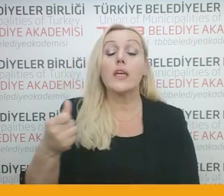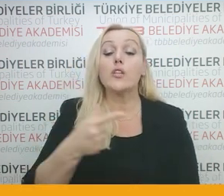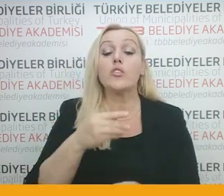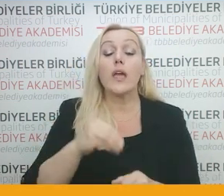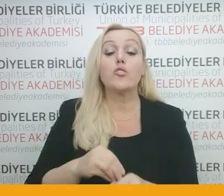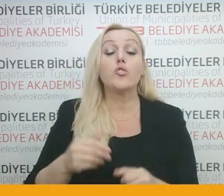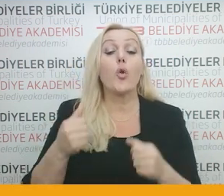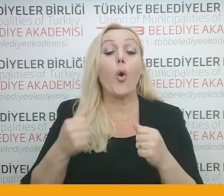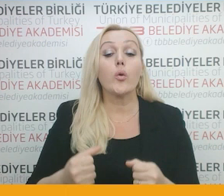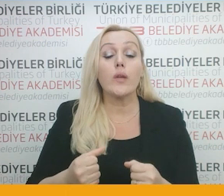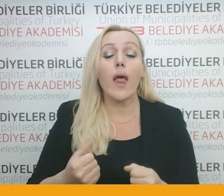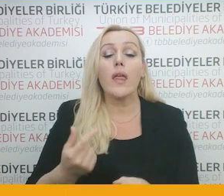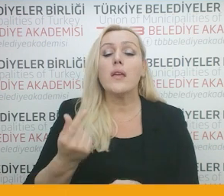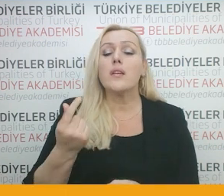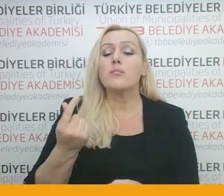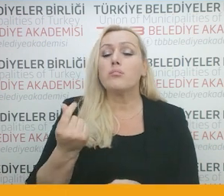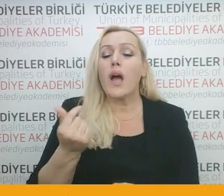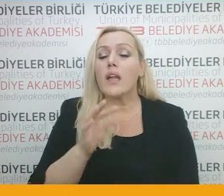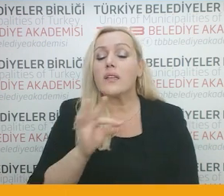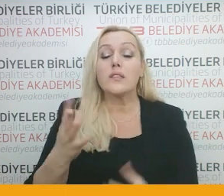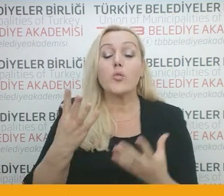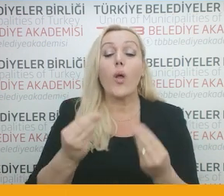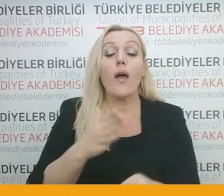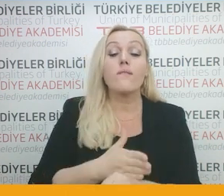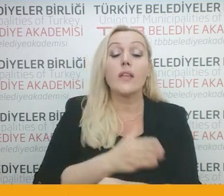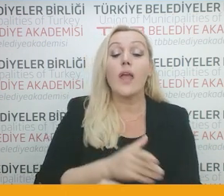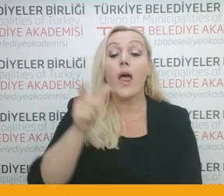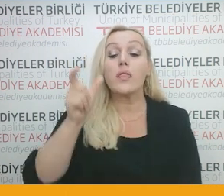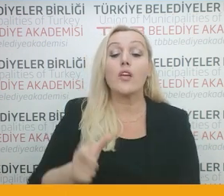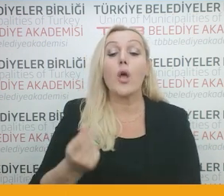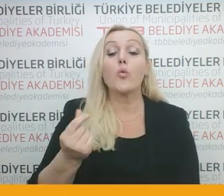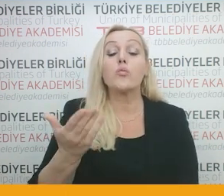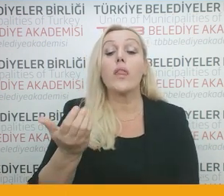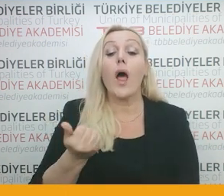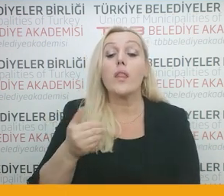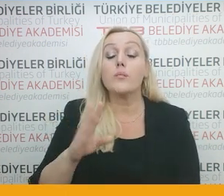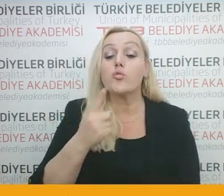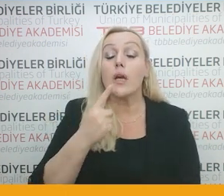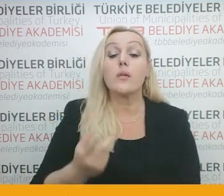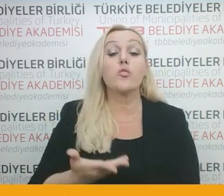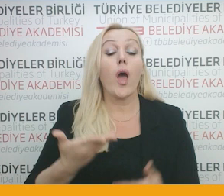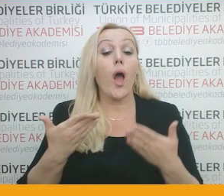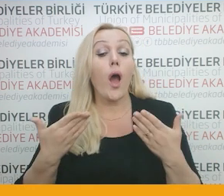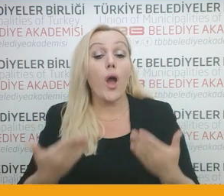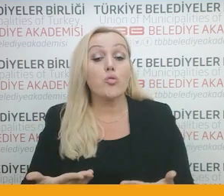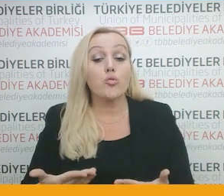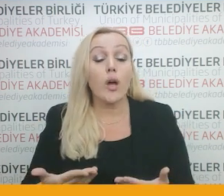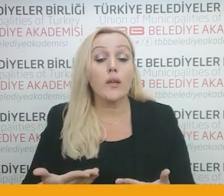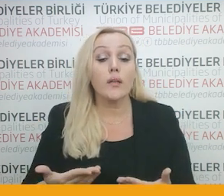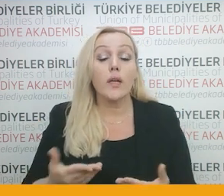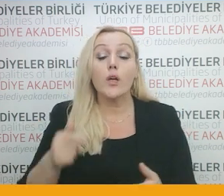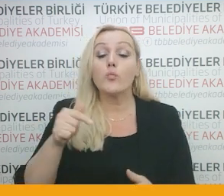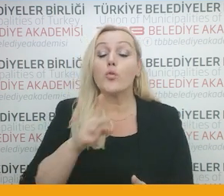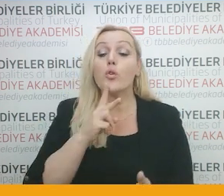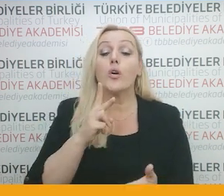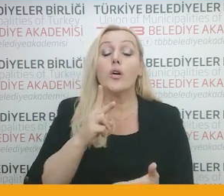eden ekonomik imkansızlıklar nedeniyle mağdur olan vatandaşlardan ücret alınmayacağı belirtilmiş. Ancak bu